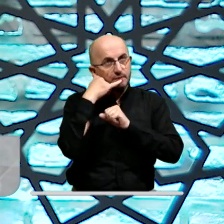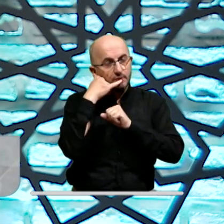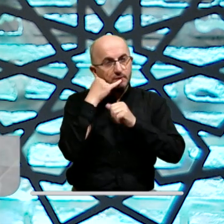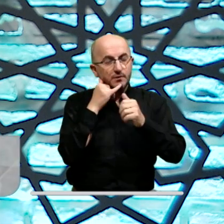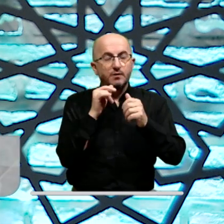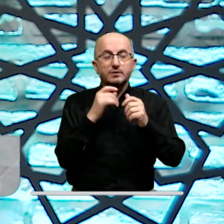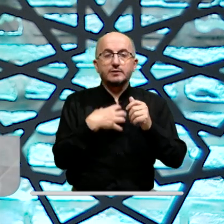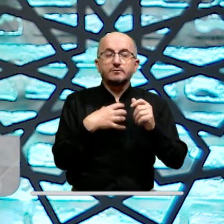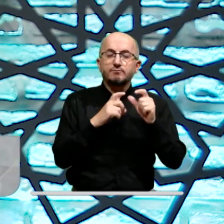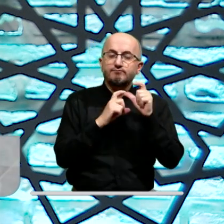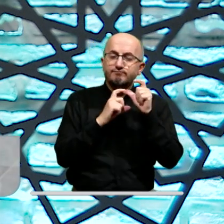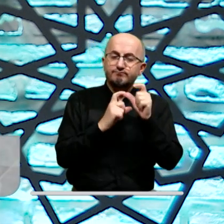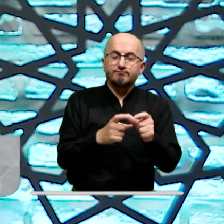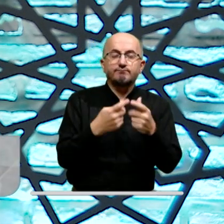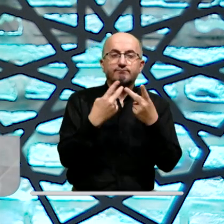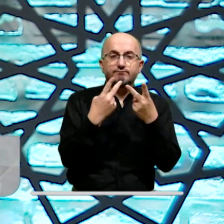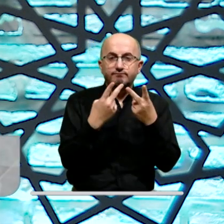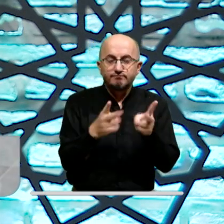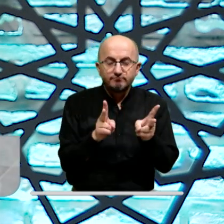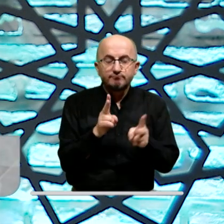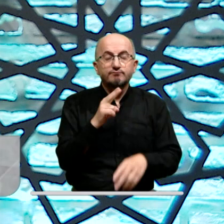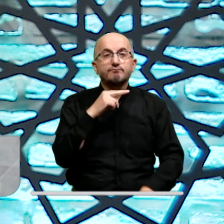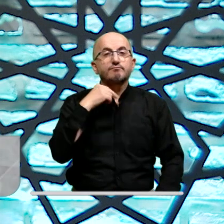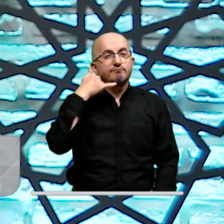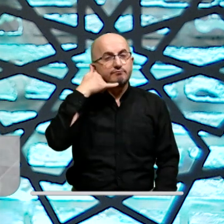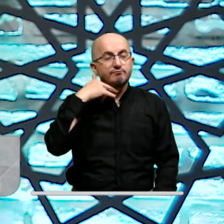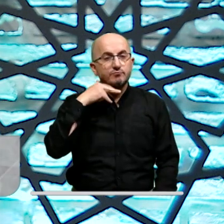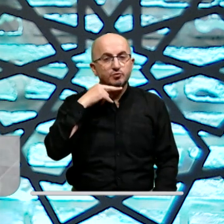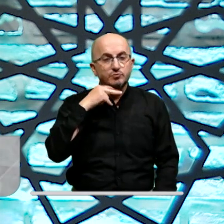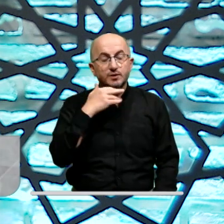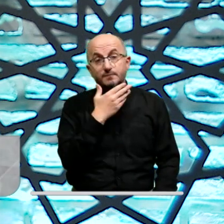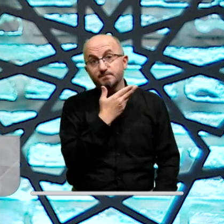hocamıza kendiniz sorabilirsiniz. 0312 alan koduyla